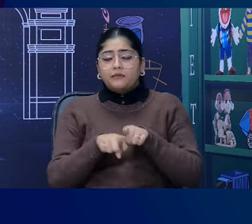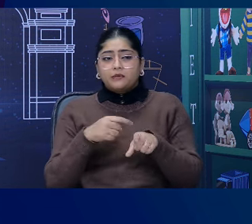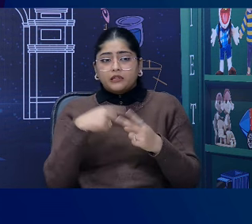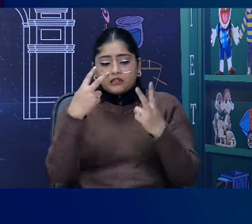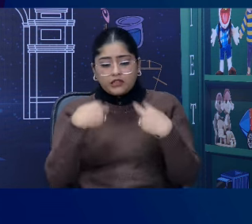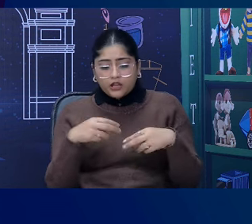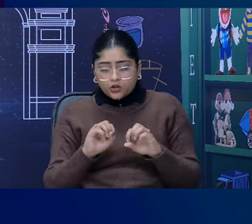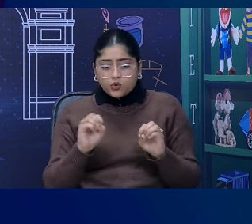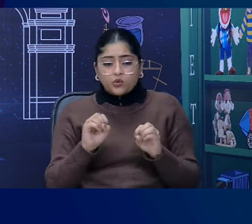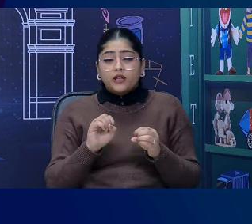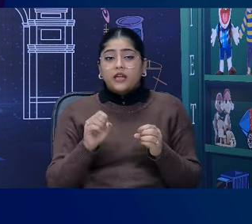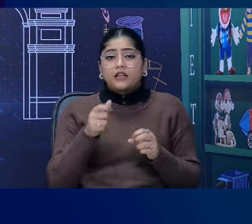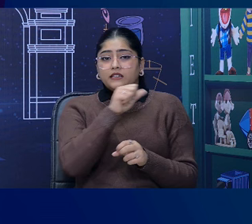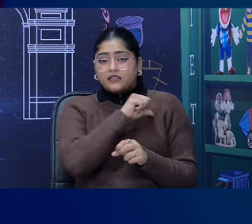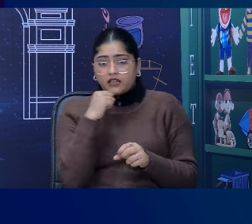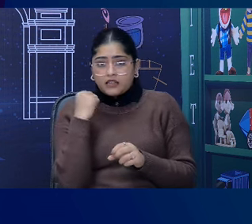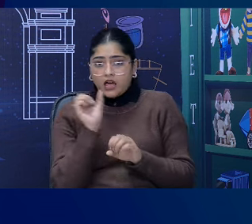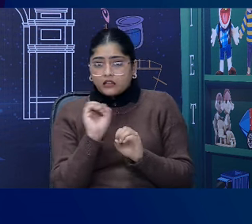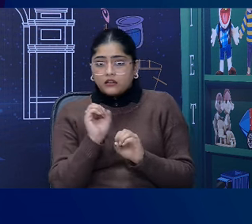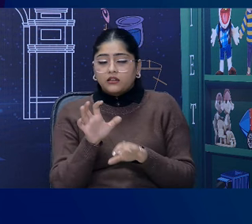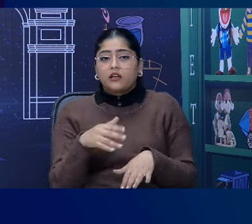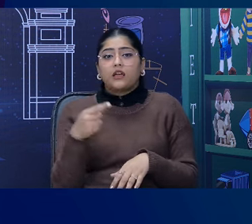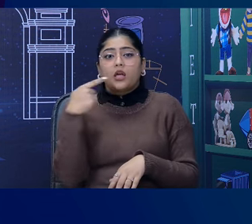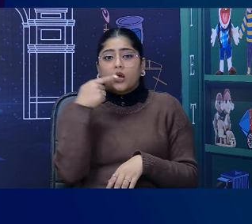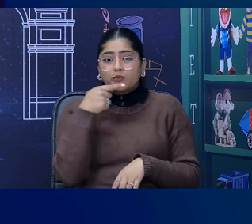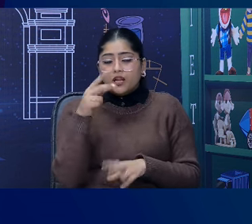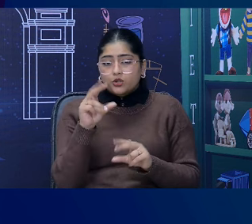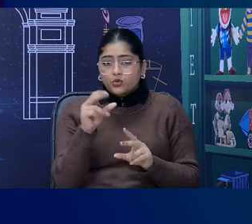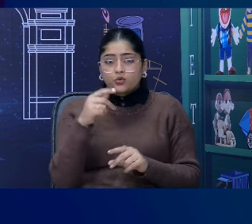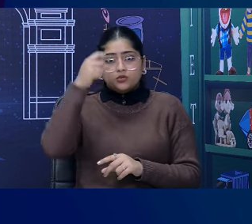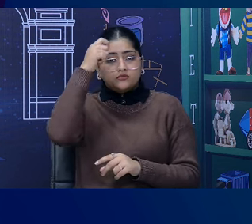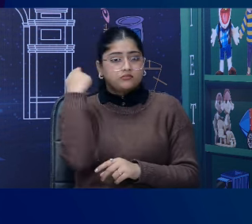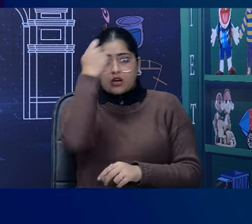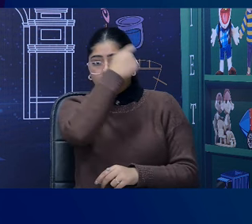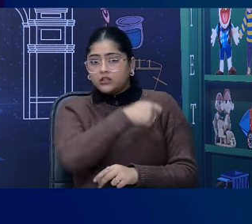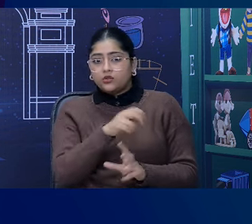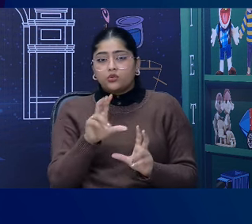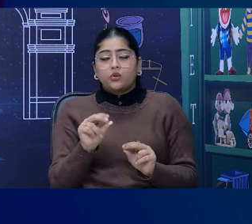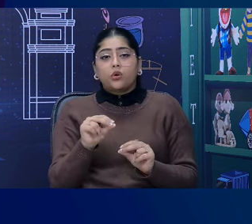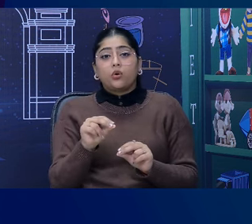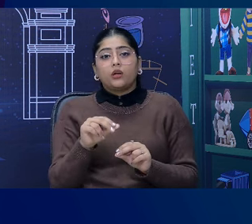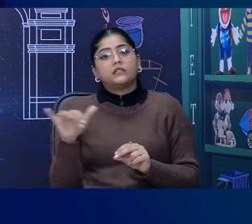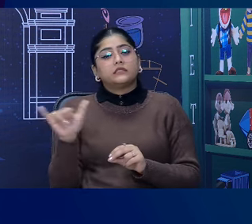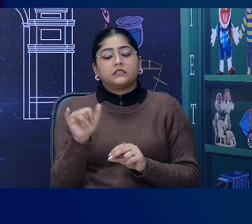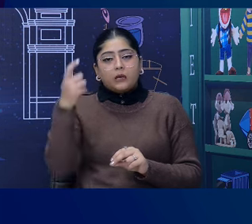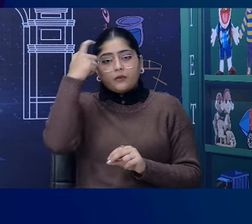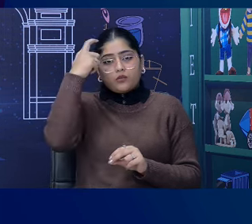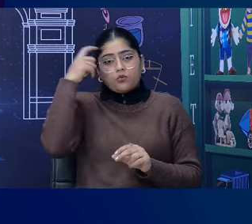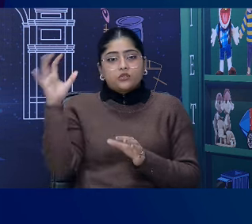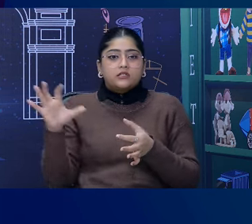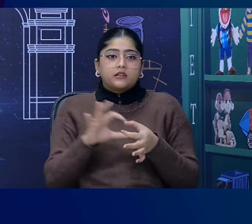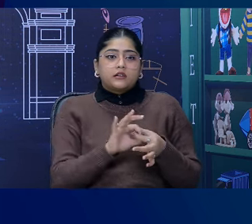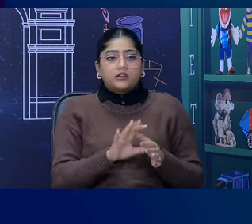हाइजीन है हम नहा नहीं रहे हैं या हम अपना ब्रश कंगी नहीं कर रहे हैं यह सारे आपके इमोशनल सिमटम्स